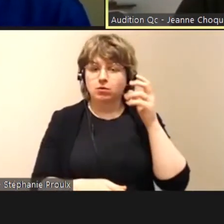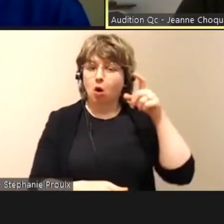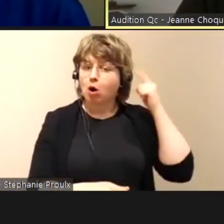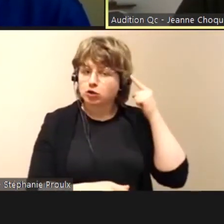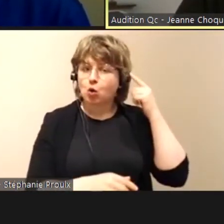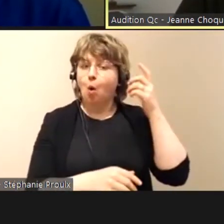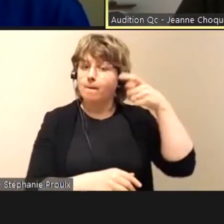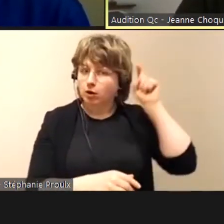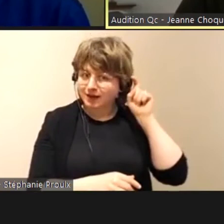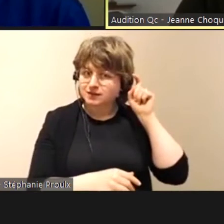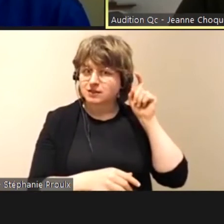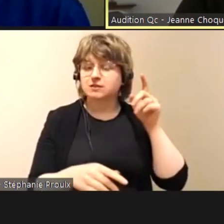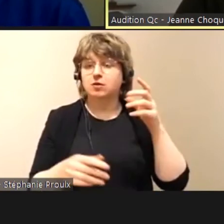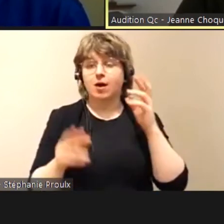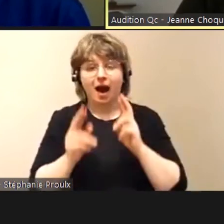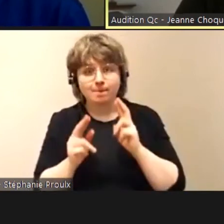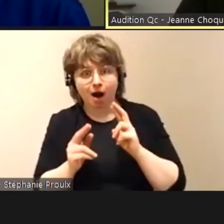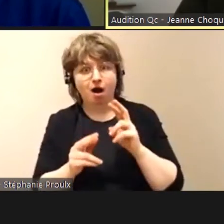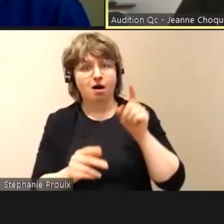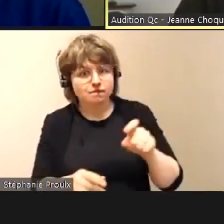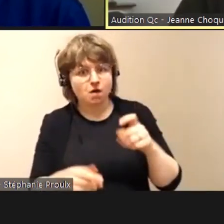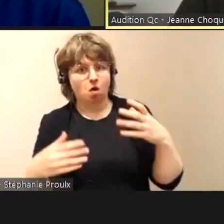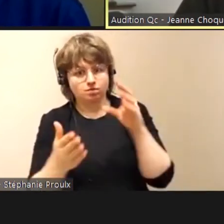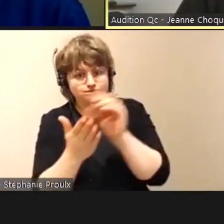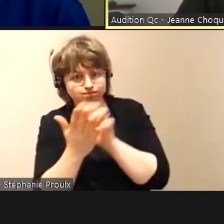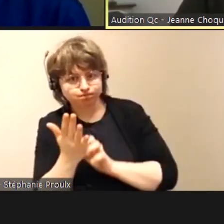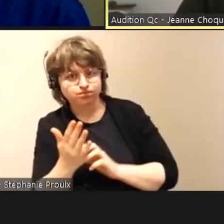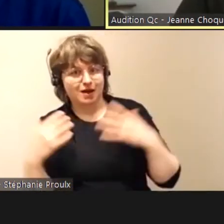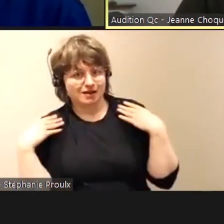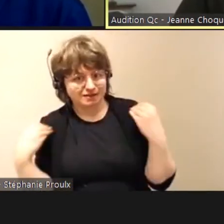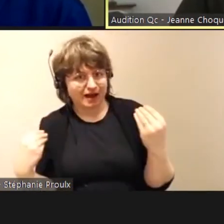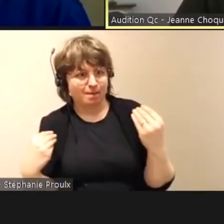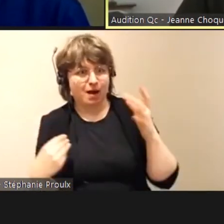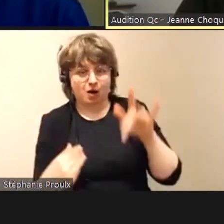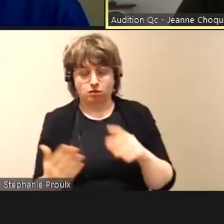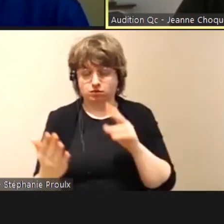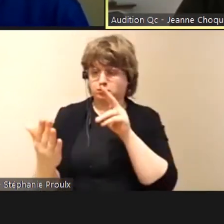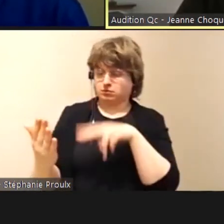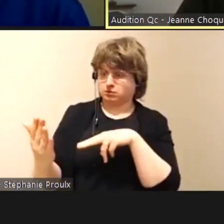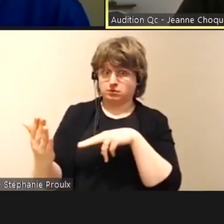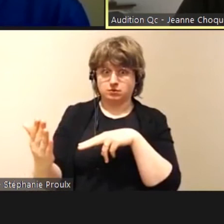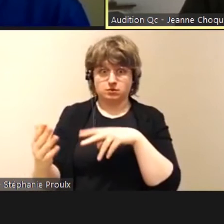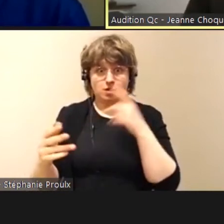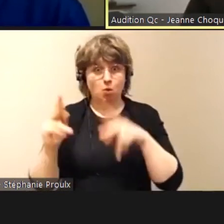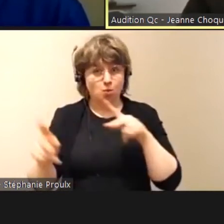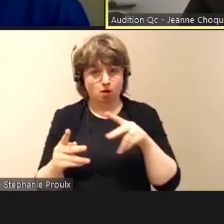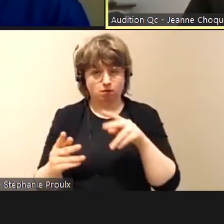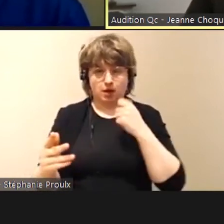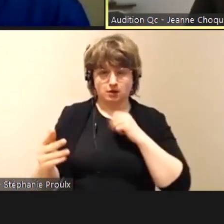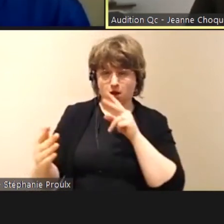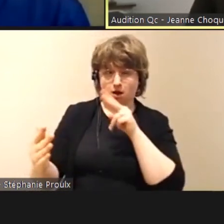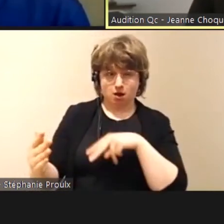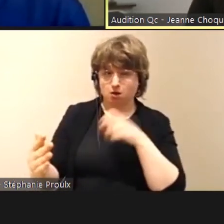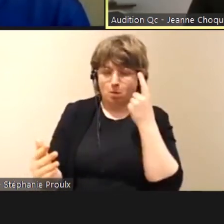rapports vulgarisés suivant un test d'audition? Ce n'est pas toujours compréhensible pour le commun des mortels. Merci pour